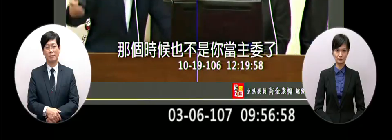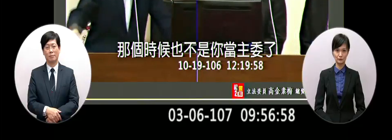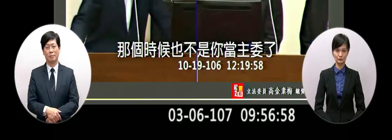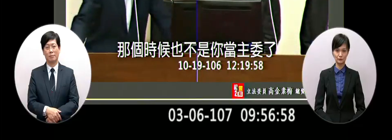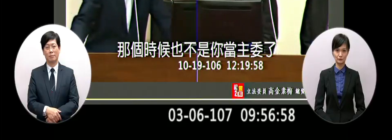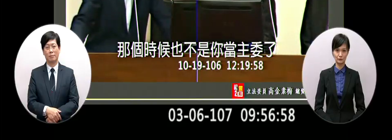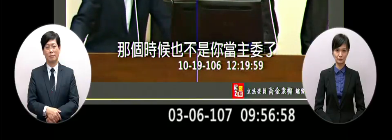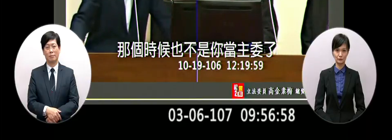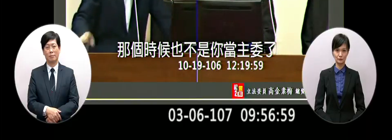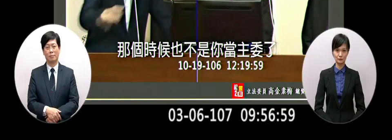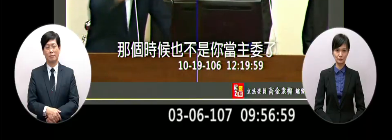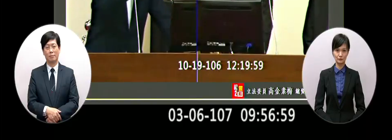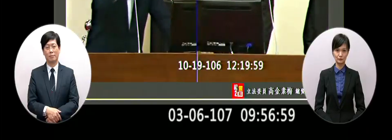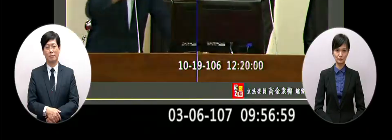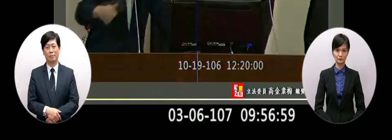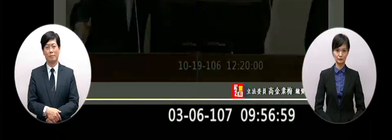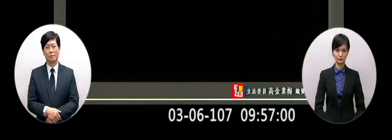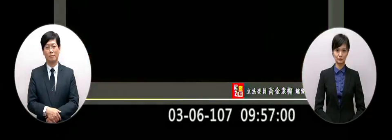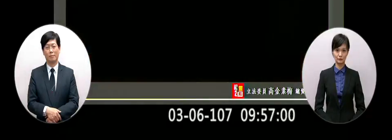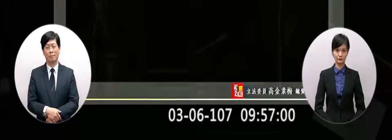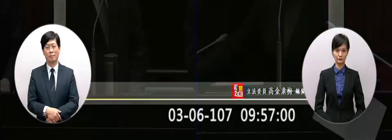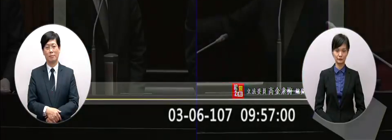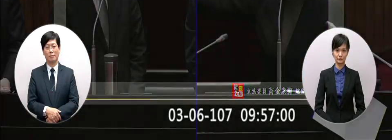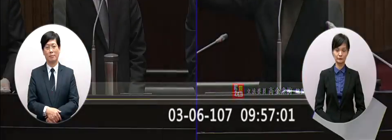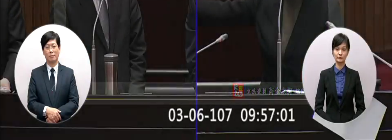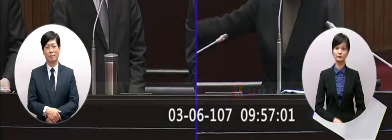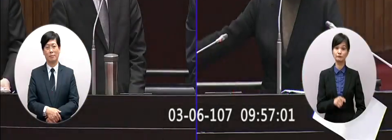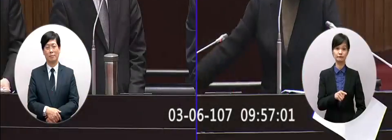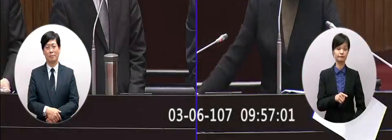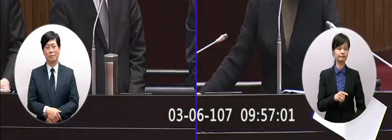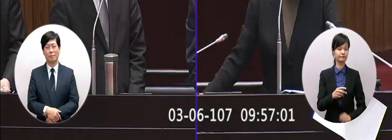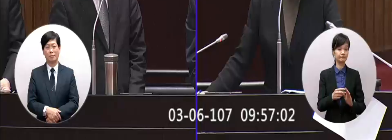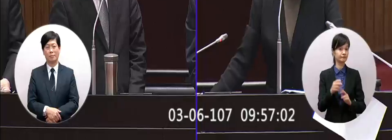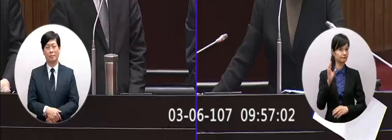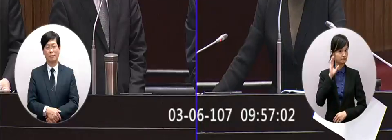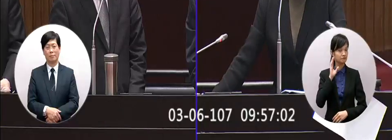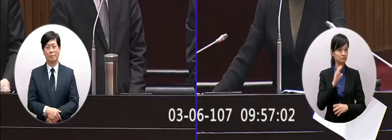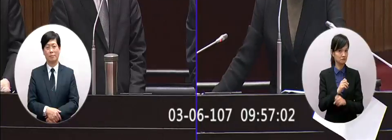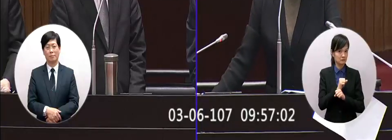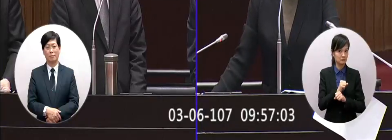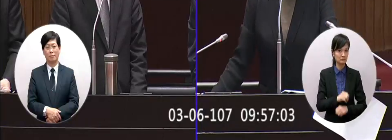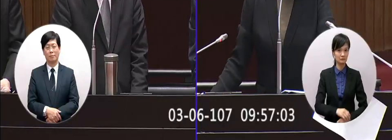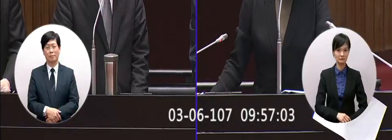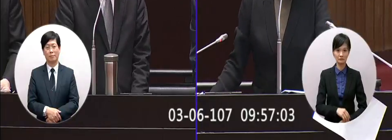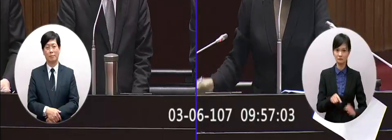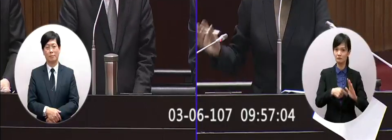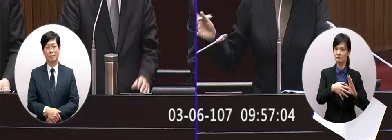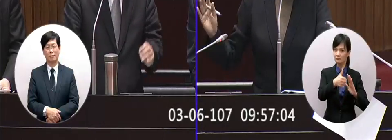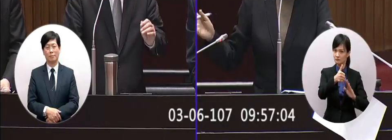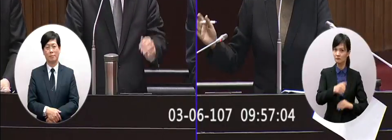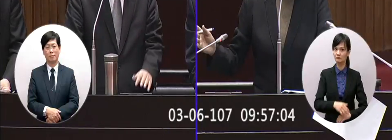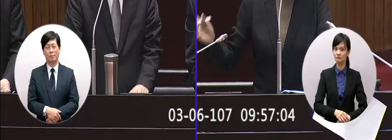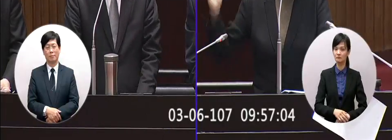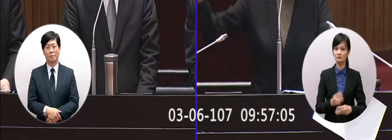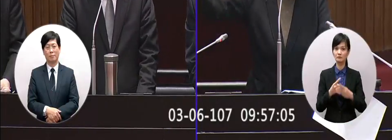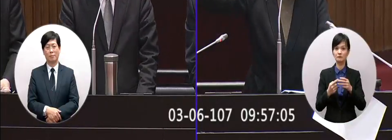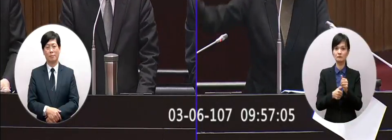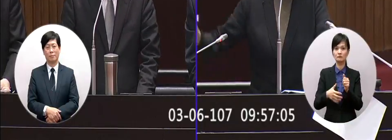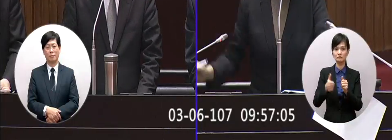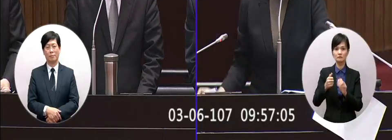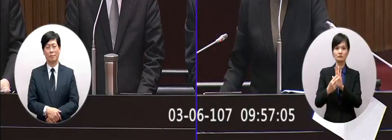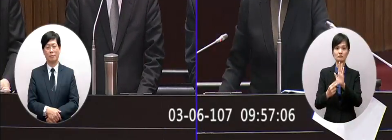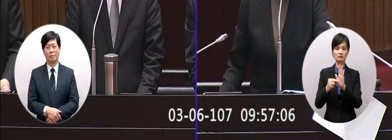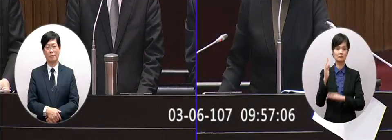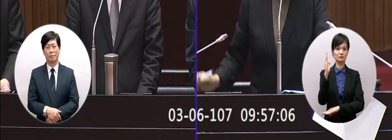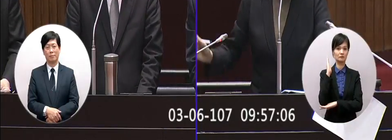那时候也不是你当主委。 顾大主委，请你听好了，院长，我们看到王次长说政府一